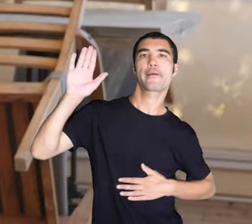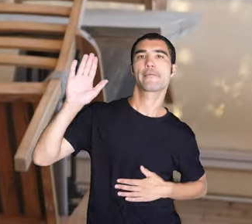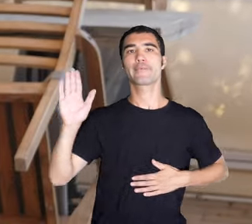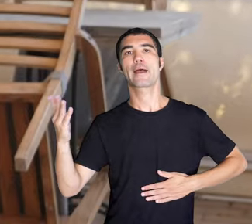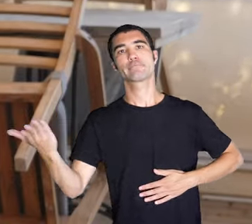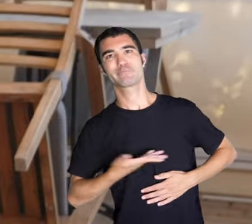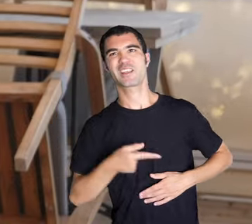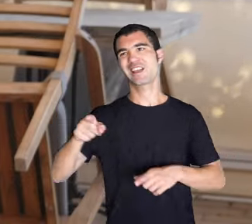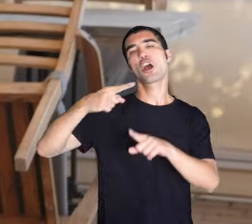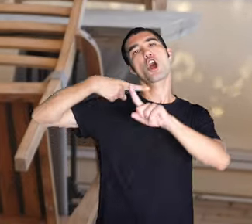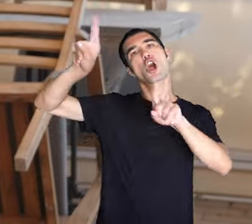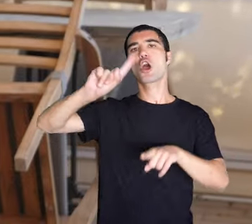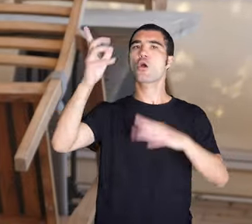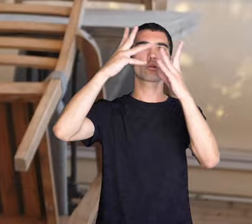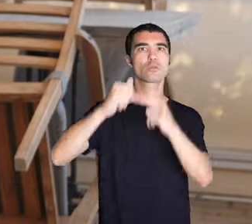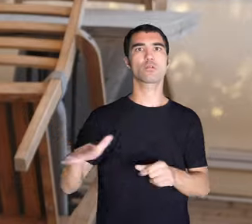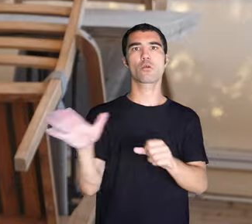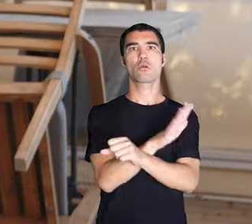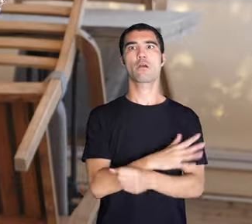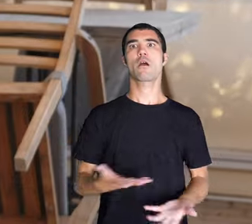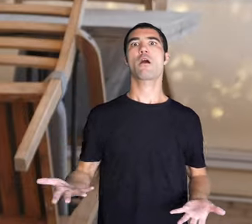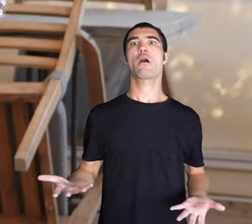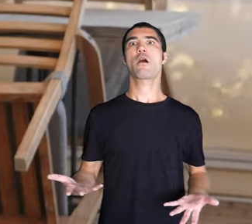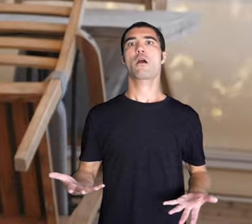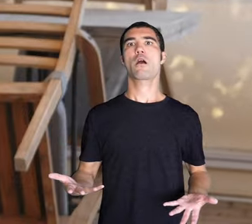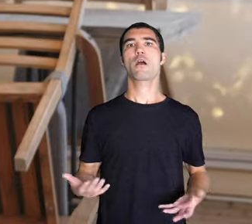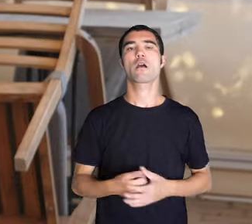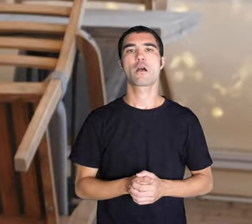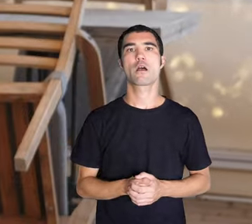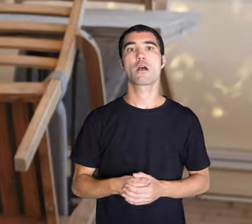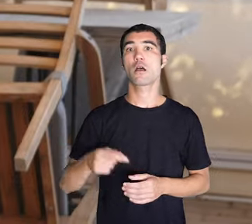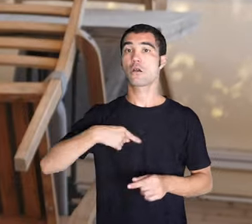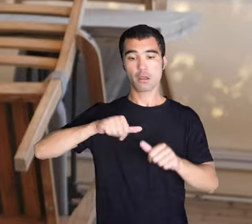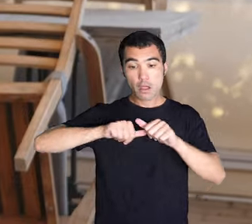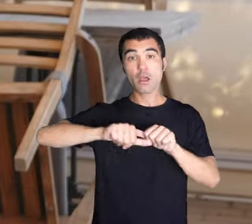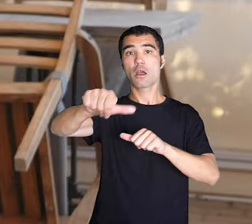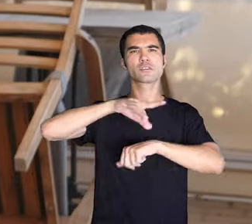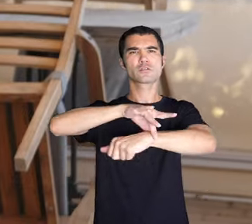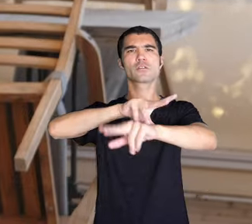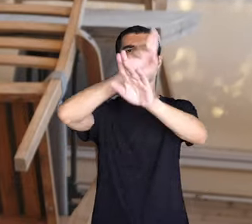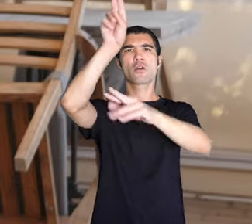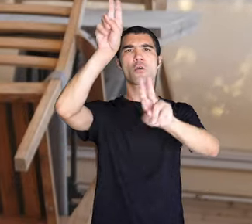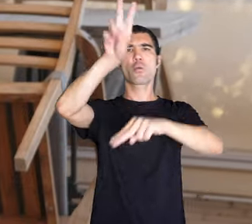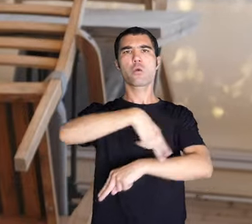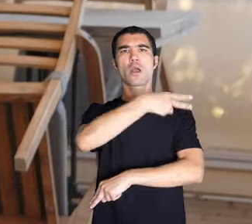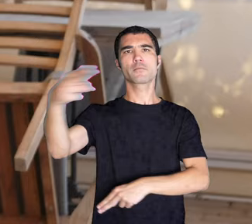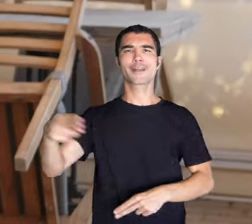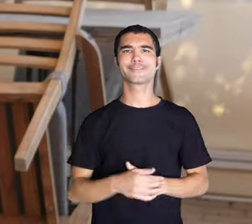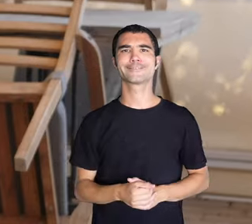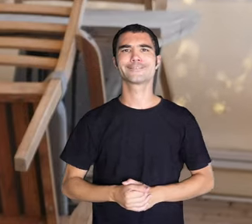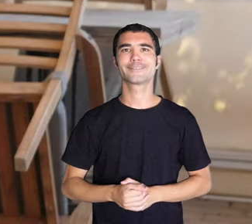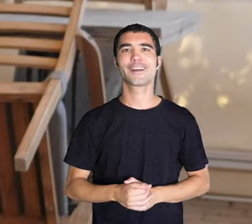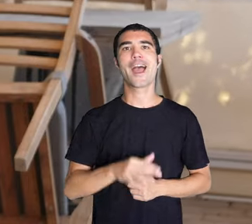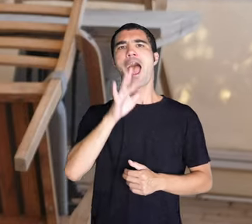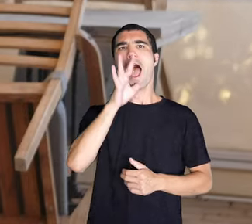de cama, ja. Vaig estar bé. Saps que va venir davant, ja no el vaig posar a punt de seguros. Ara